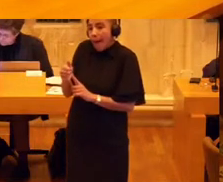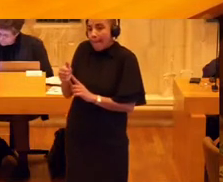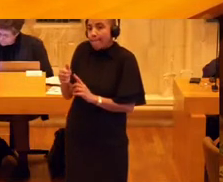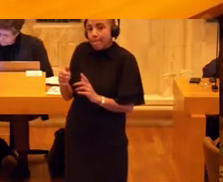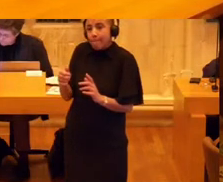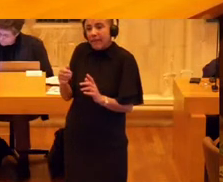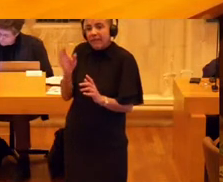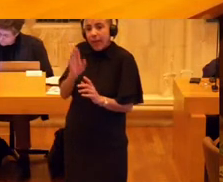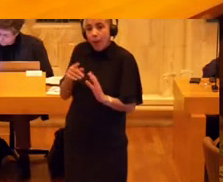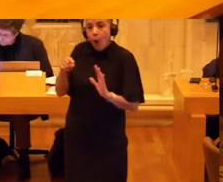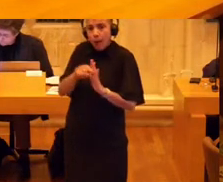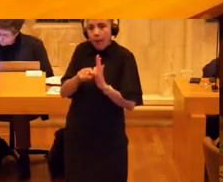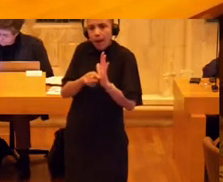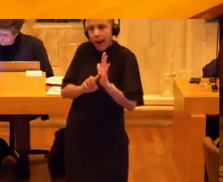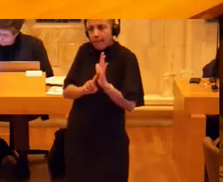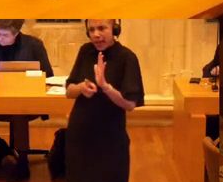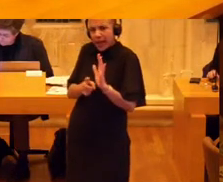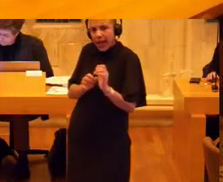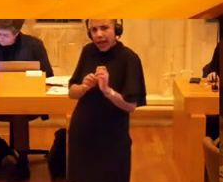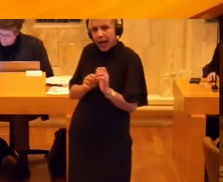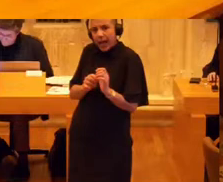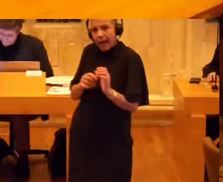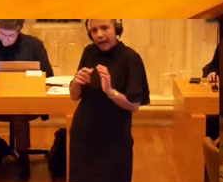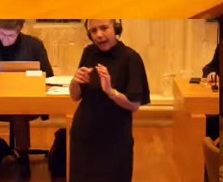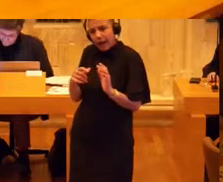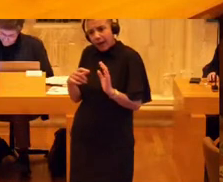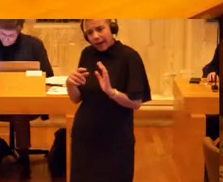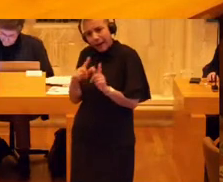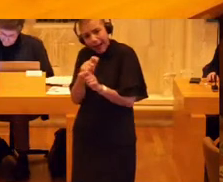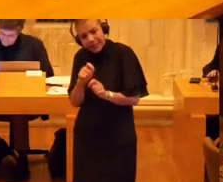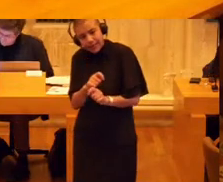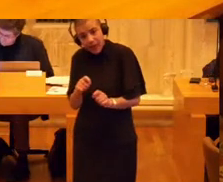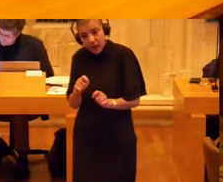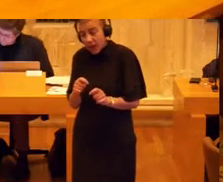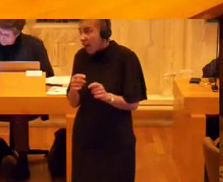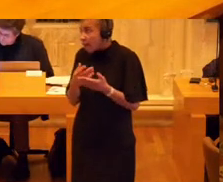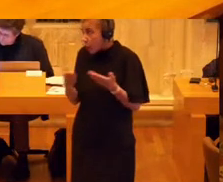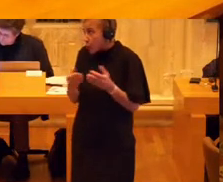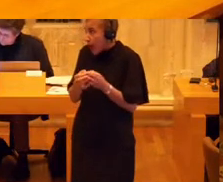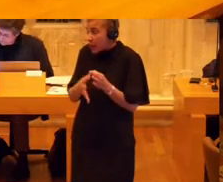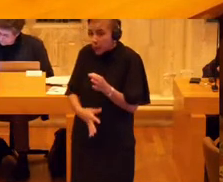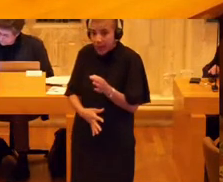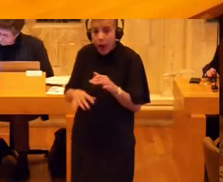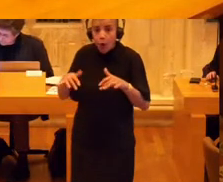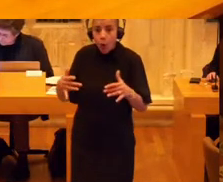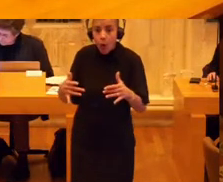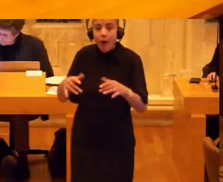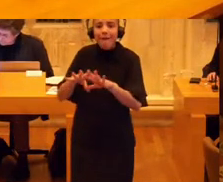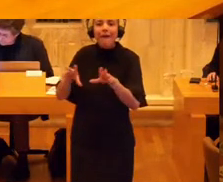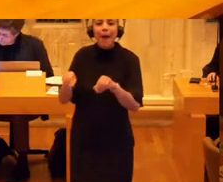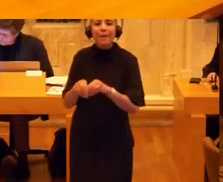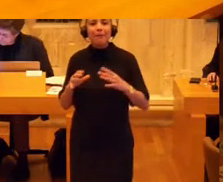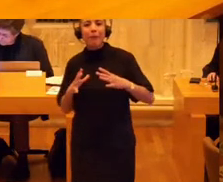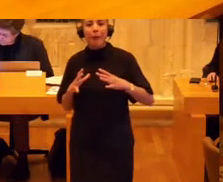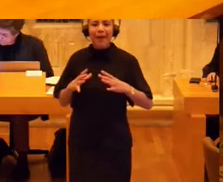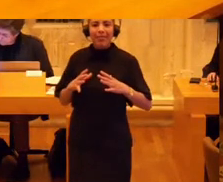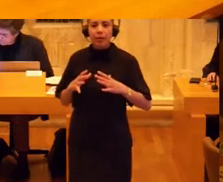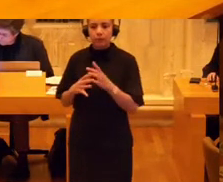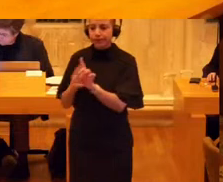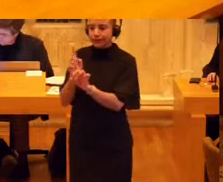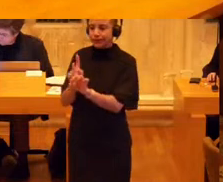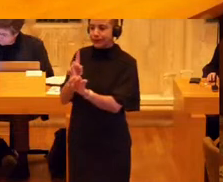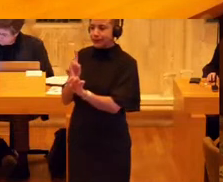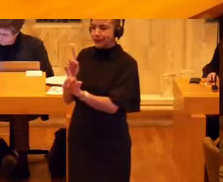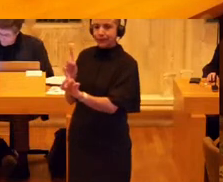indienne en famille et ils contourneraient les différents obstacles alors qu'ils ont toute la voie souvent pour